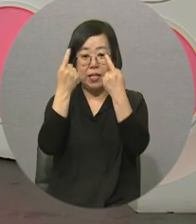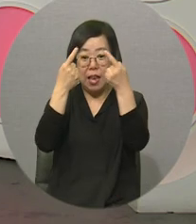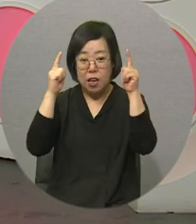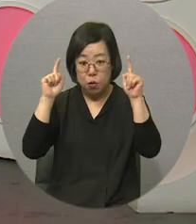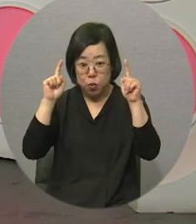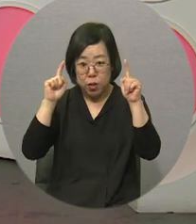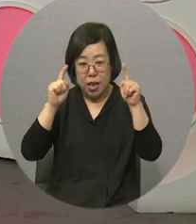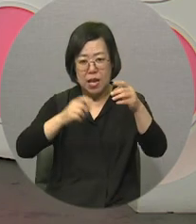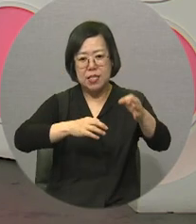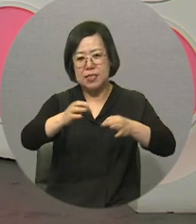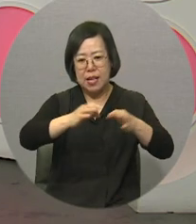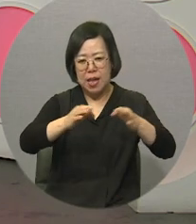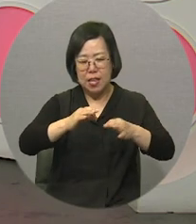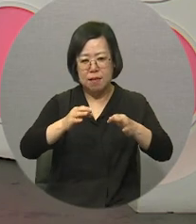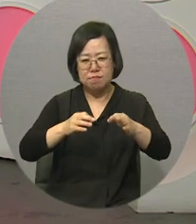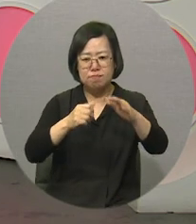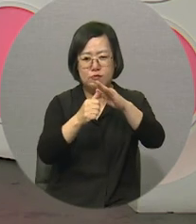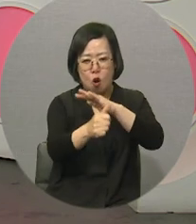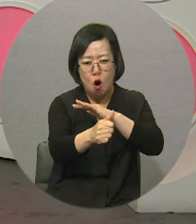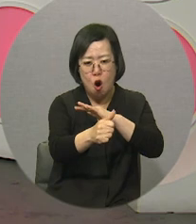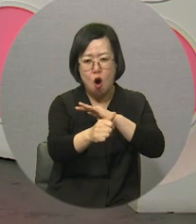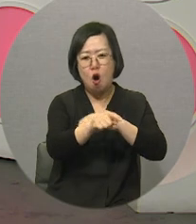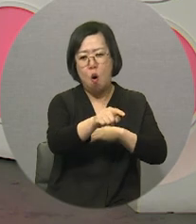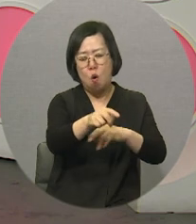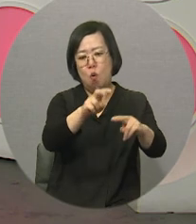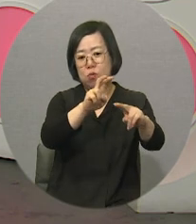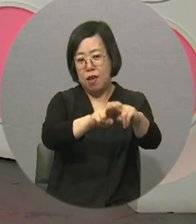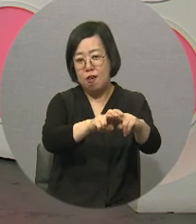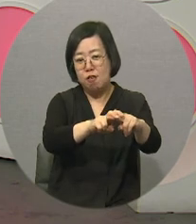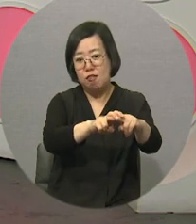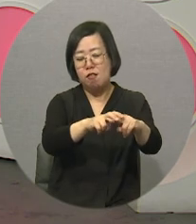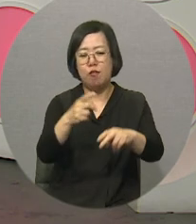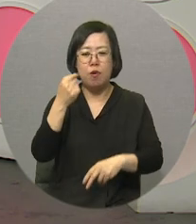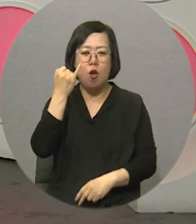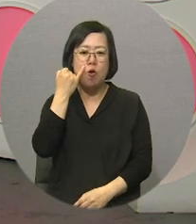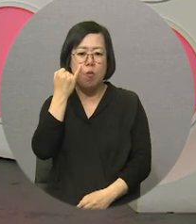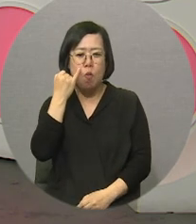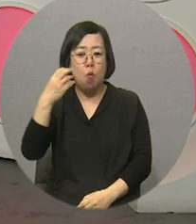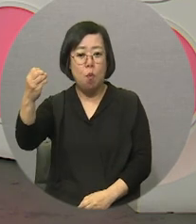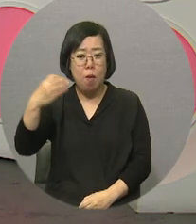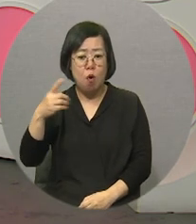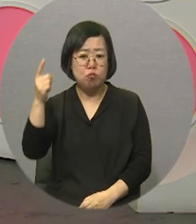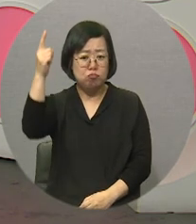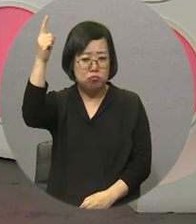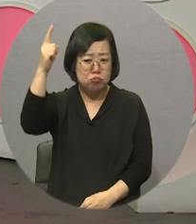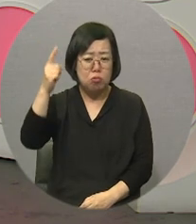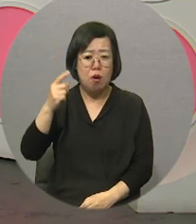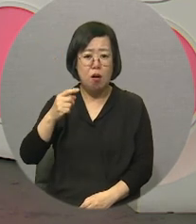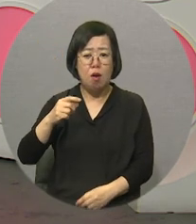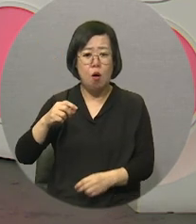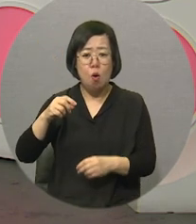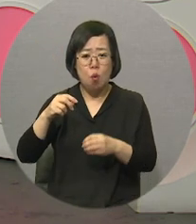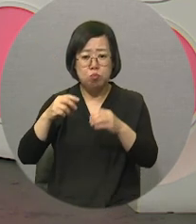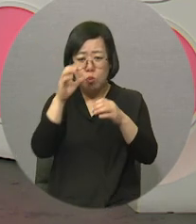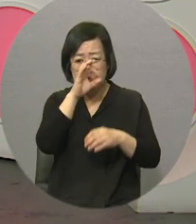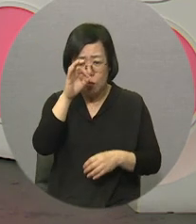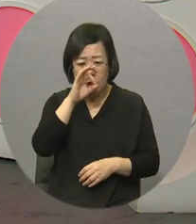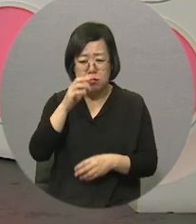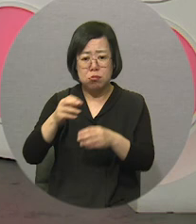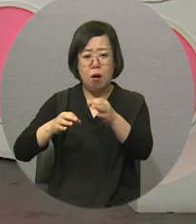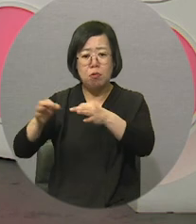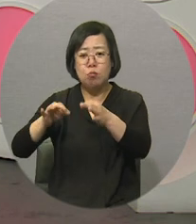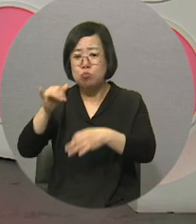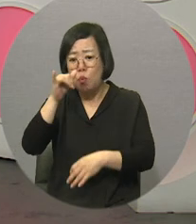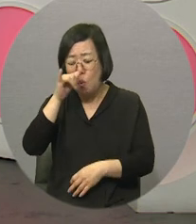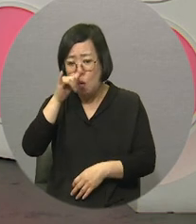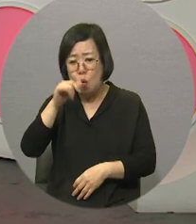앉자 주인 이모가 말했습니다. 위층에 돈가스집도 있고 찌개집도 있어. 거기 가지. 왜 여기 왔어?